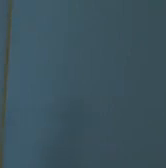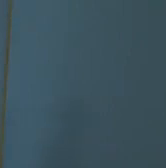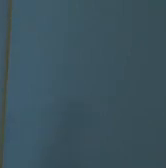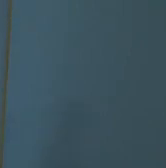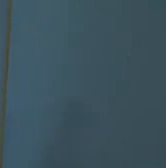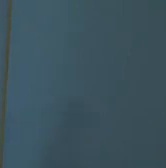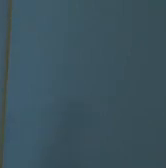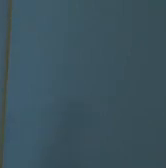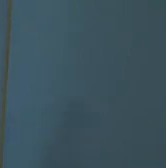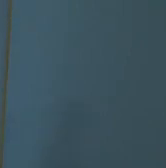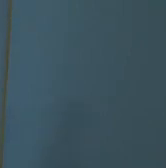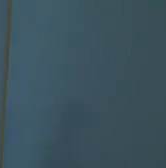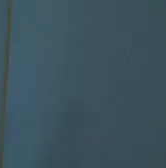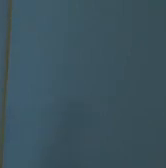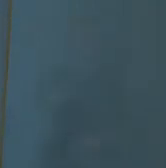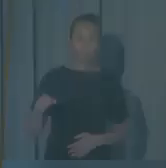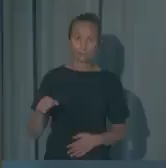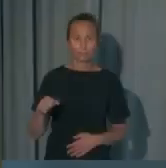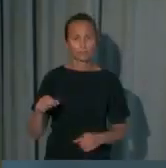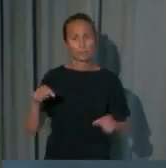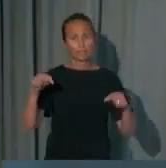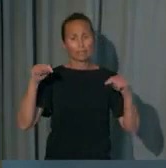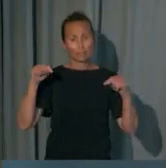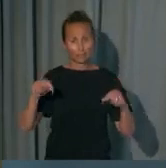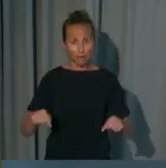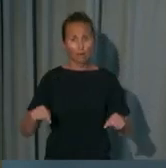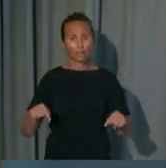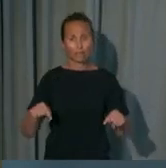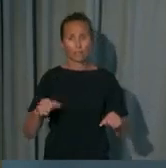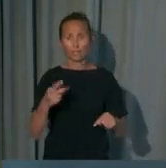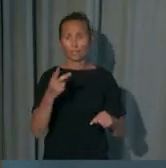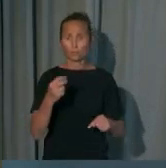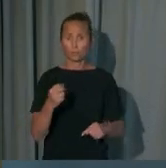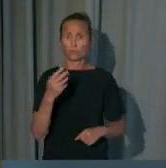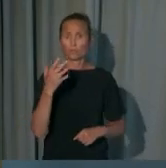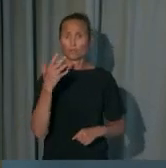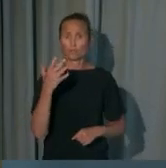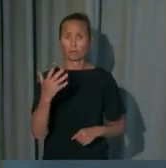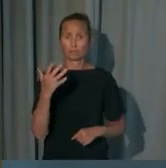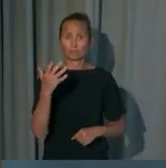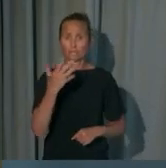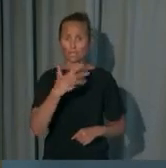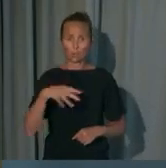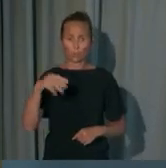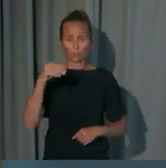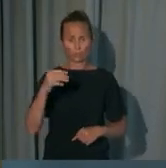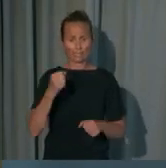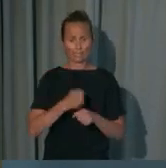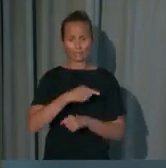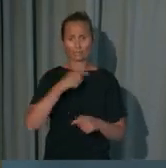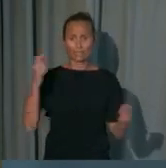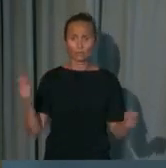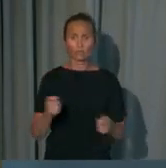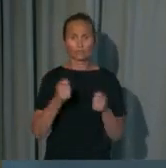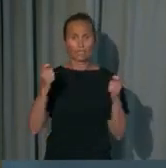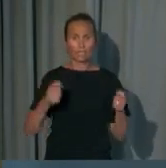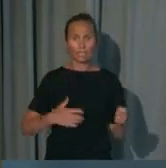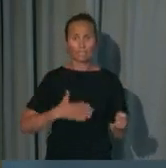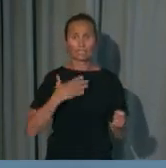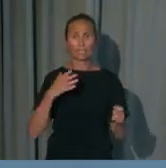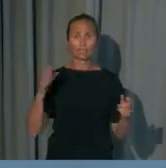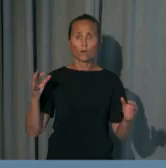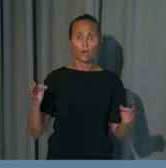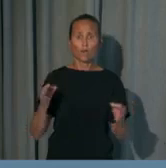Kjære alle sammen, denne dagen, 25. juni, skulle vi feire kjærligheten. Vi skulle